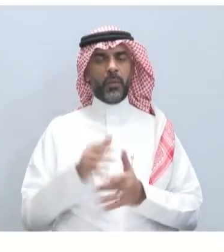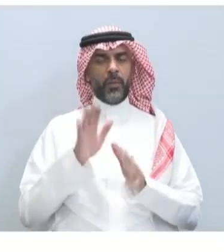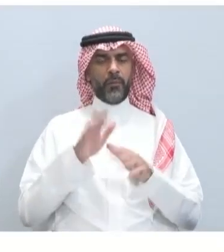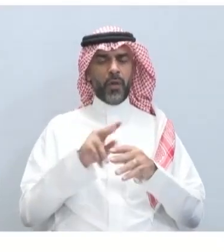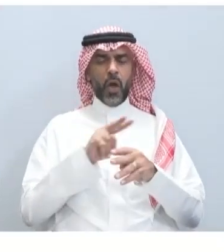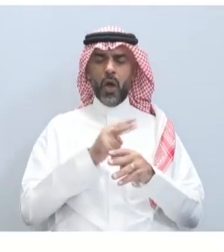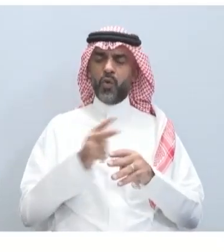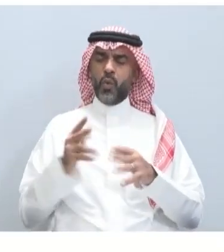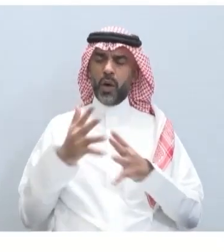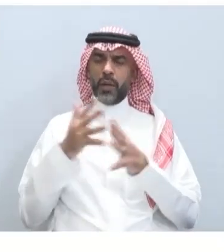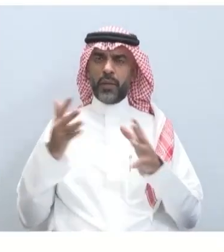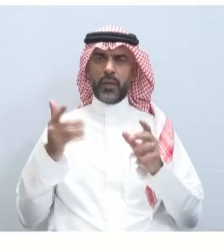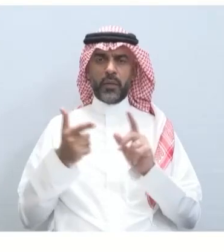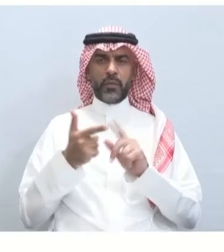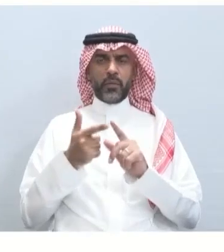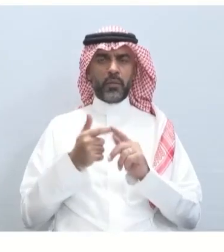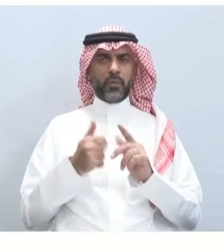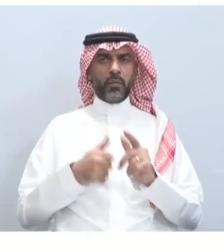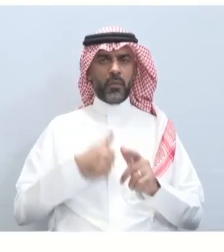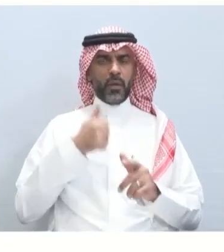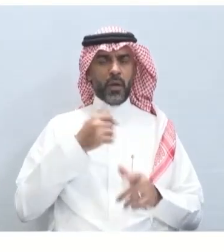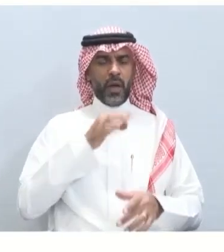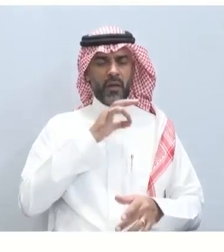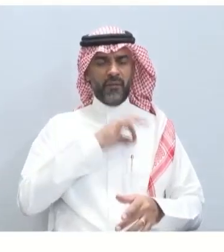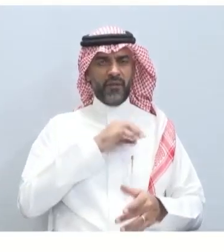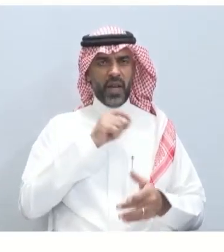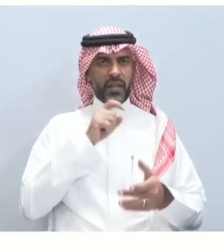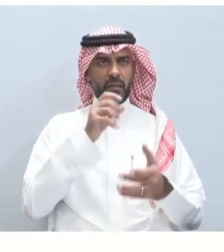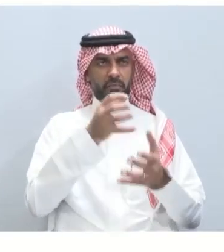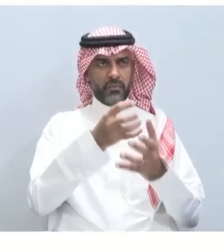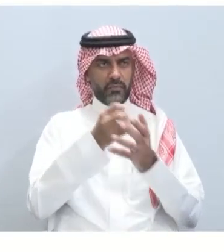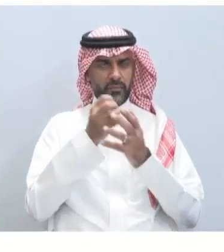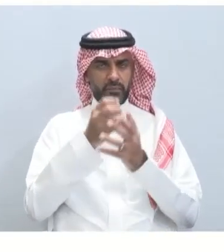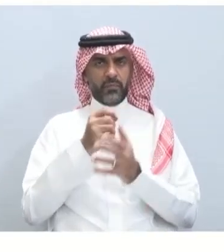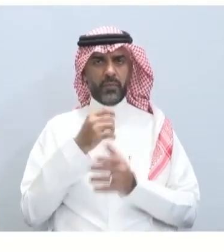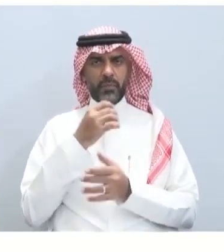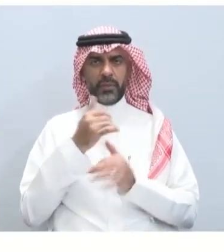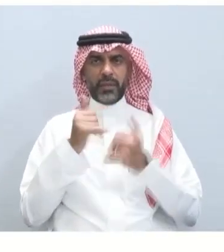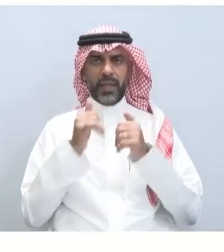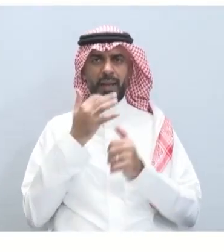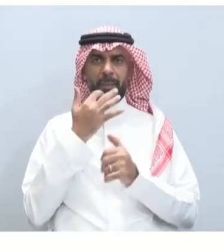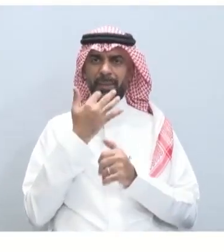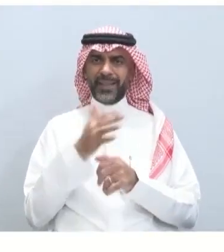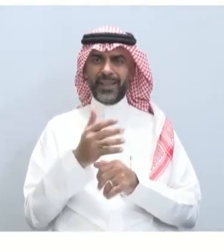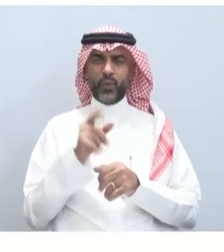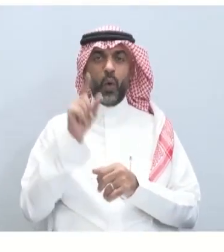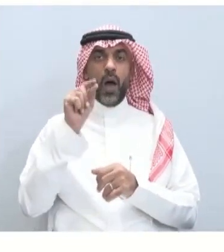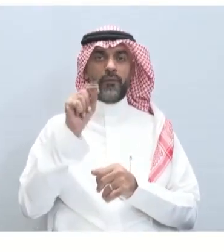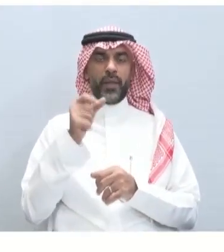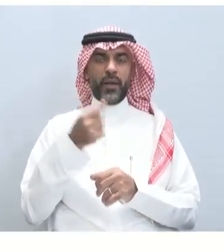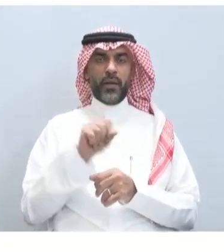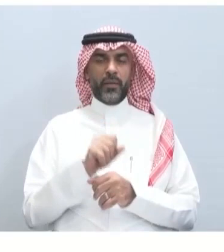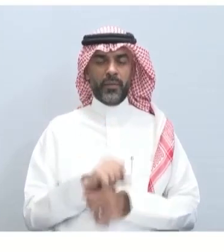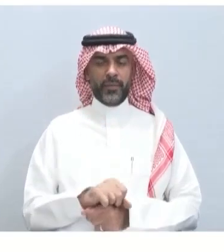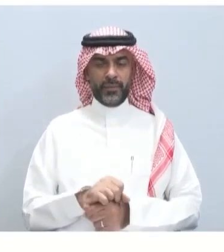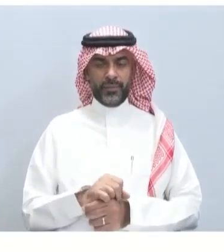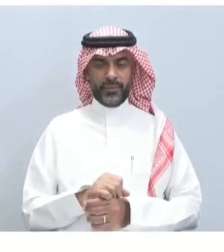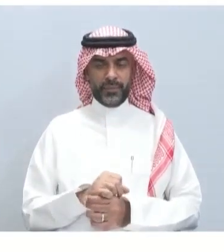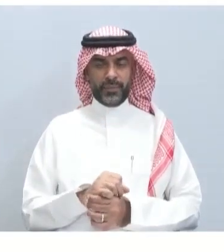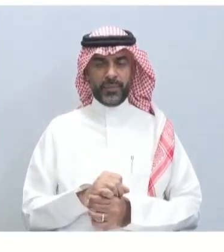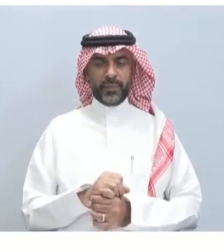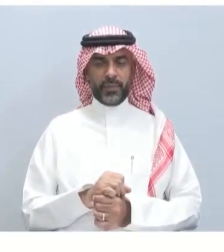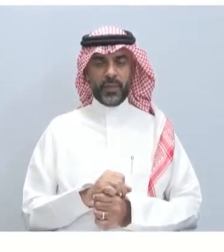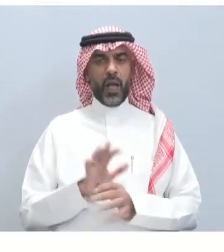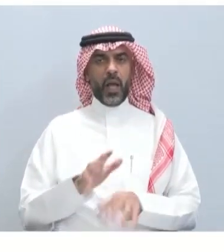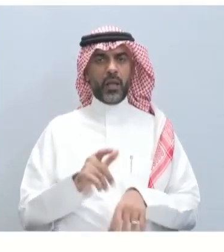متعدده امكانيه الاستفاده من محتوى مصادر المعلومات بصوره اسهل وافضل من المصدر المطبوع